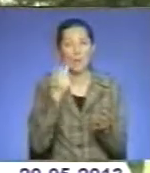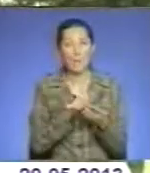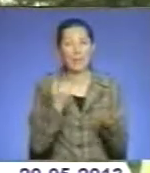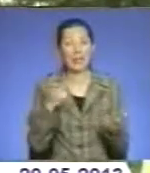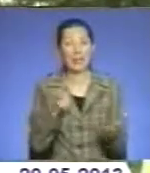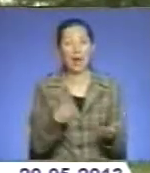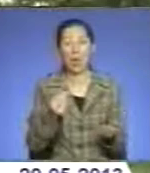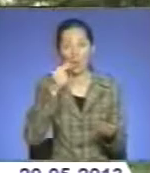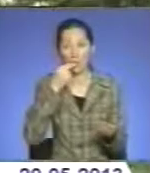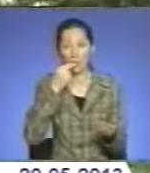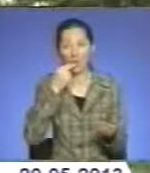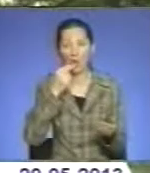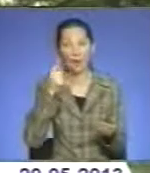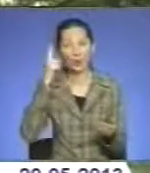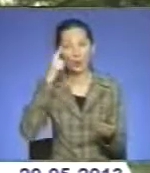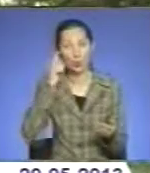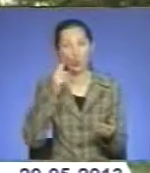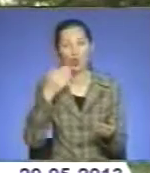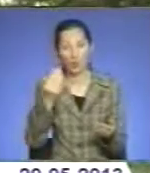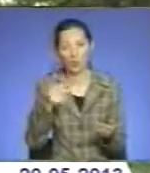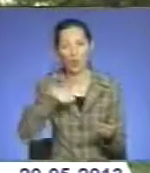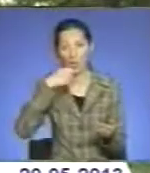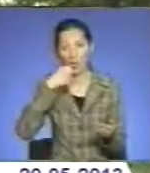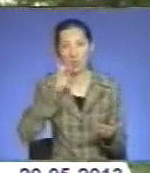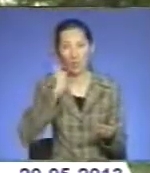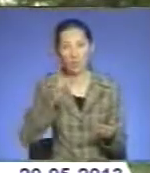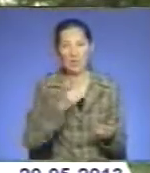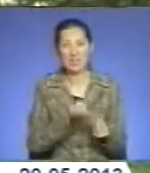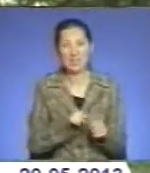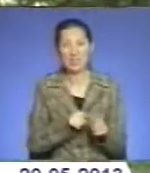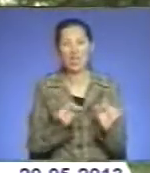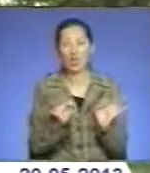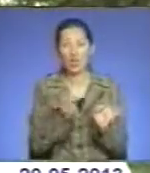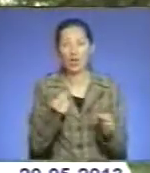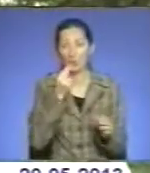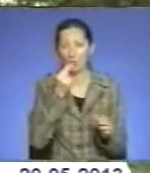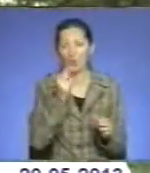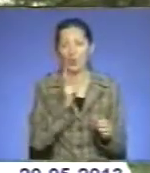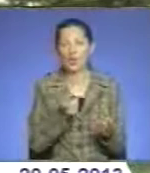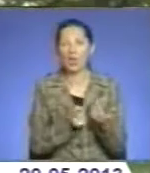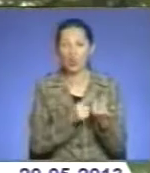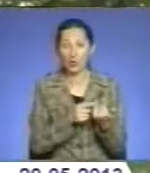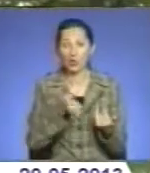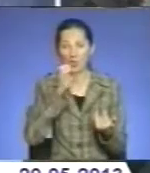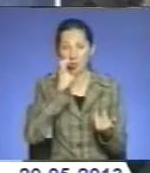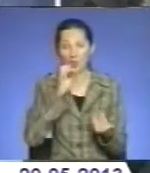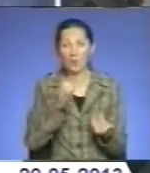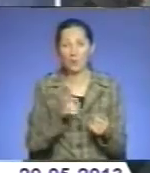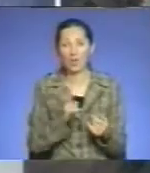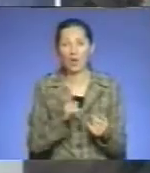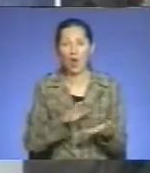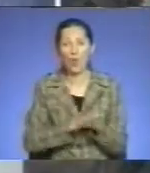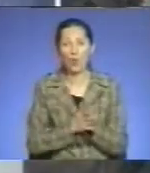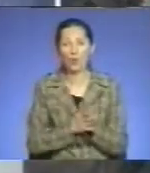покласти кусочок до рота, подумати, що ви туди кладете. Чи це сумісний продукт, в яких кількостях ви його кладете і за яких умов. У